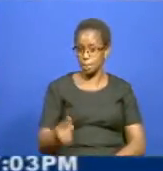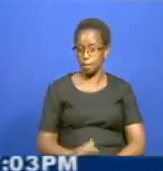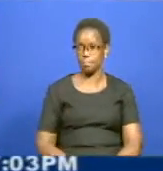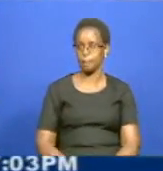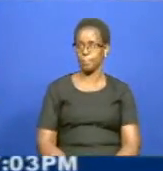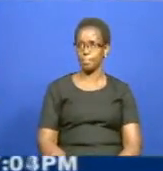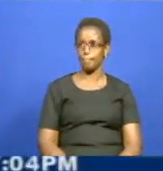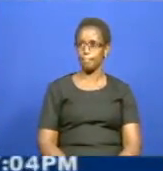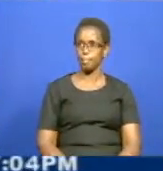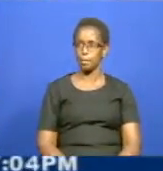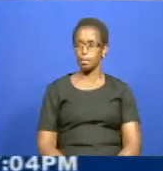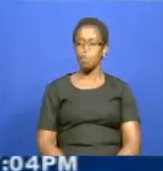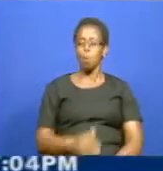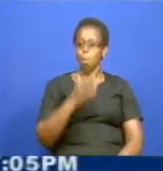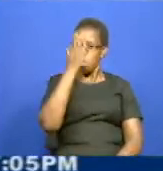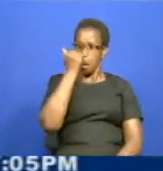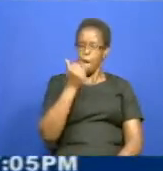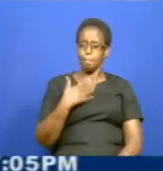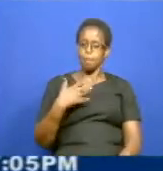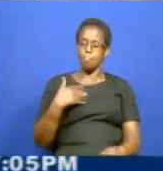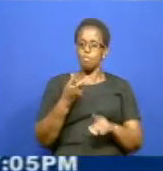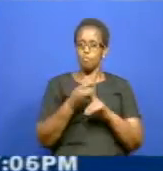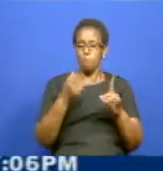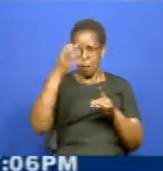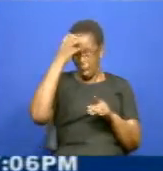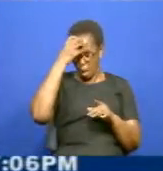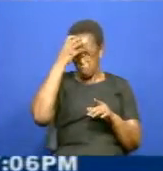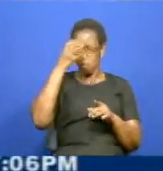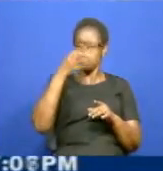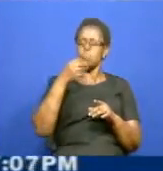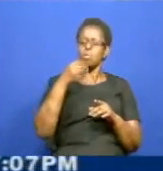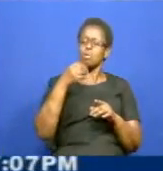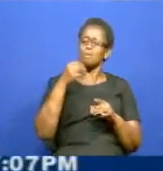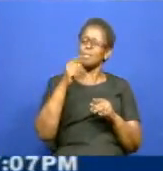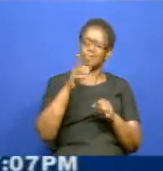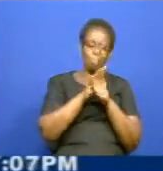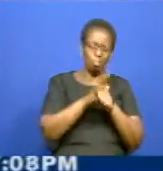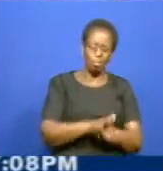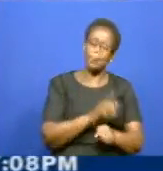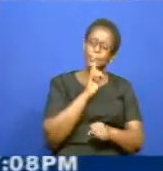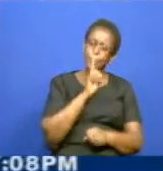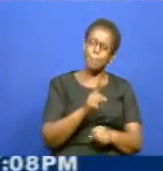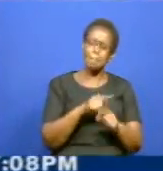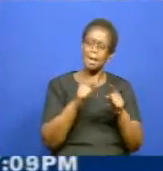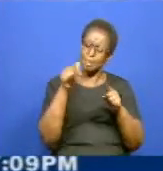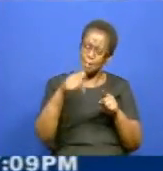gani watu wa Lamu mpaka leo wanaonyeshwa unyonge na ardhi yenyewe ni yao.